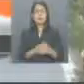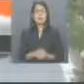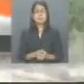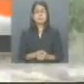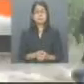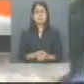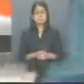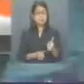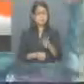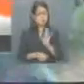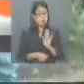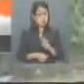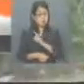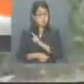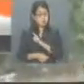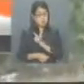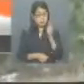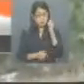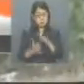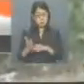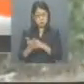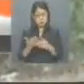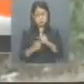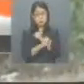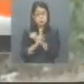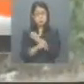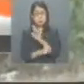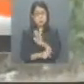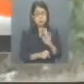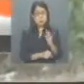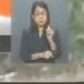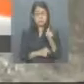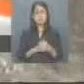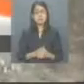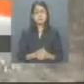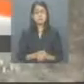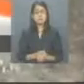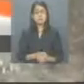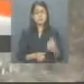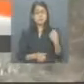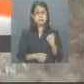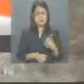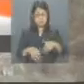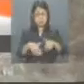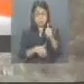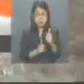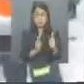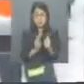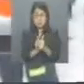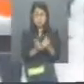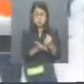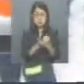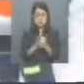บป้องกันตนเองอยู่แล้วนะครับซึ่งเราทางเจ้าที่ของเราได้เข้ามาเป็นผู้ช่วยในการปฏิบัตินะครับเป็นผู้ช่วยในการบัตรในการแนะน